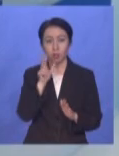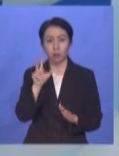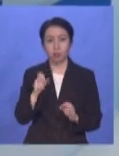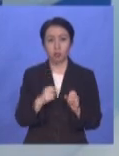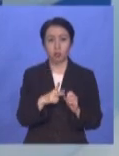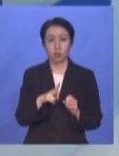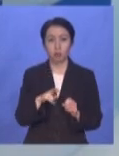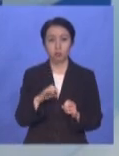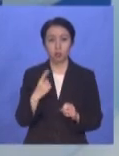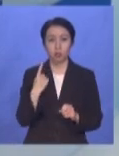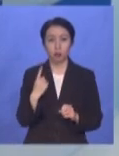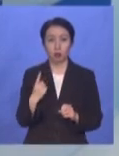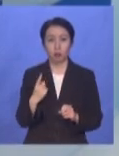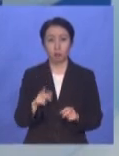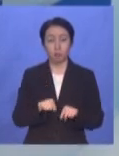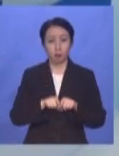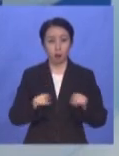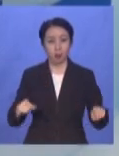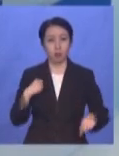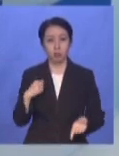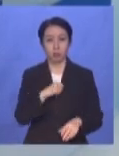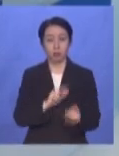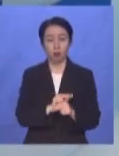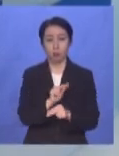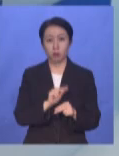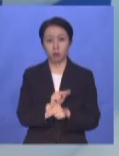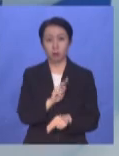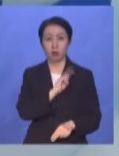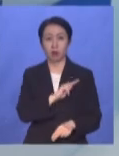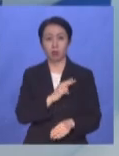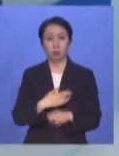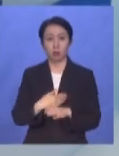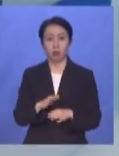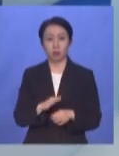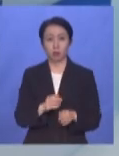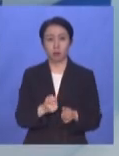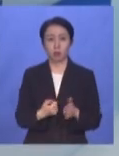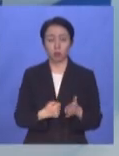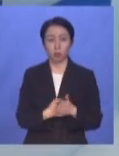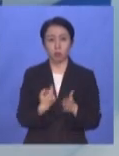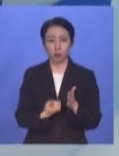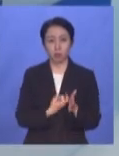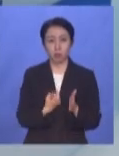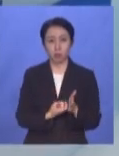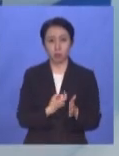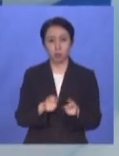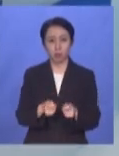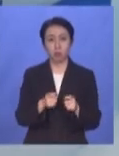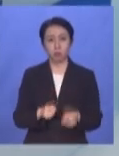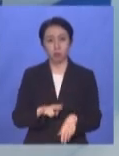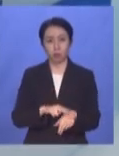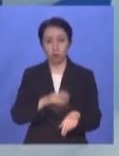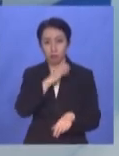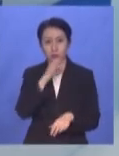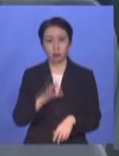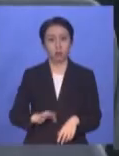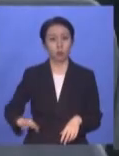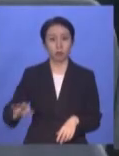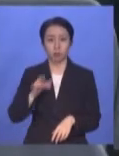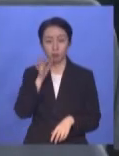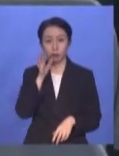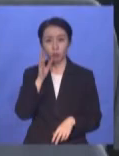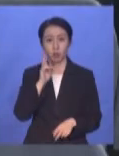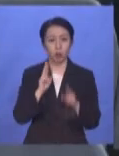и 313-1 «Пропаганда самоубийства». Сотрудники подразделений следствия и дознания Департамента полиции